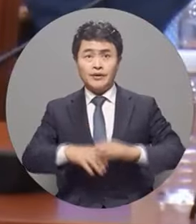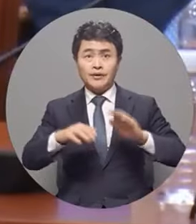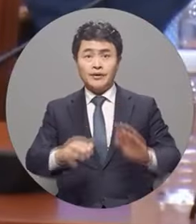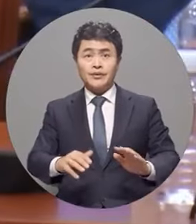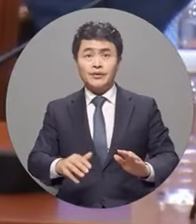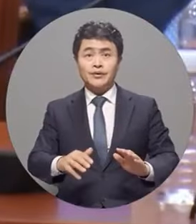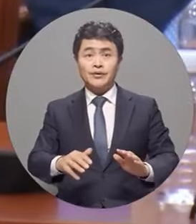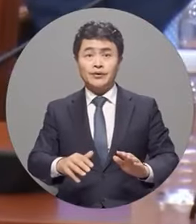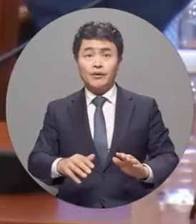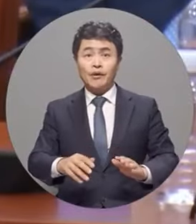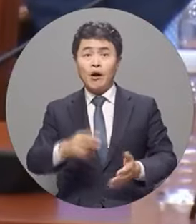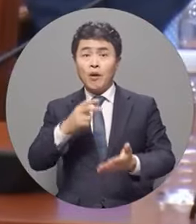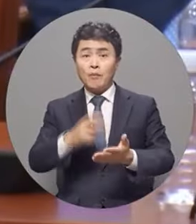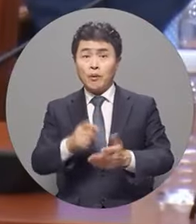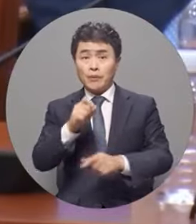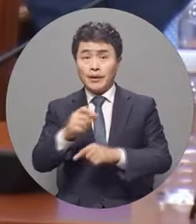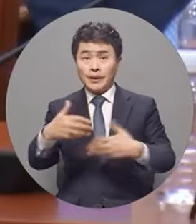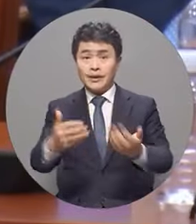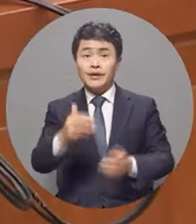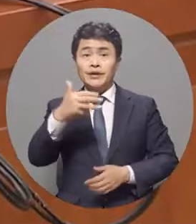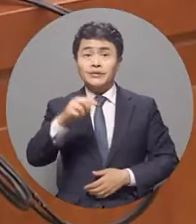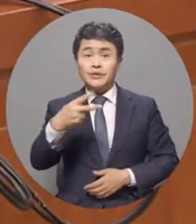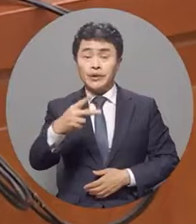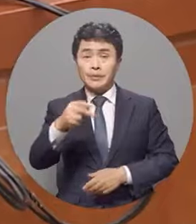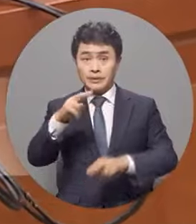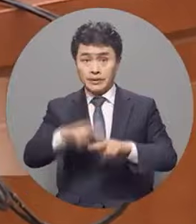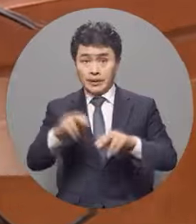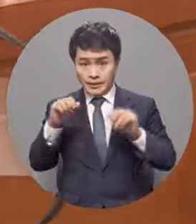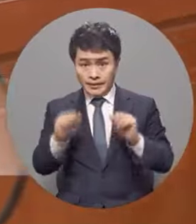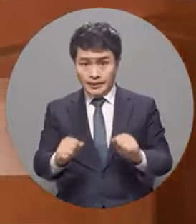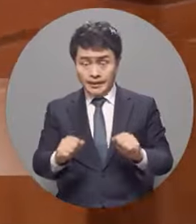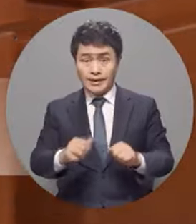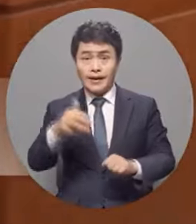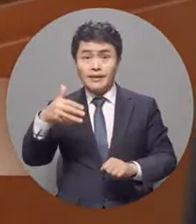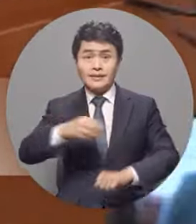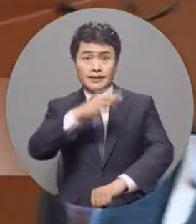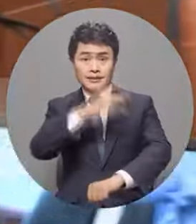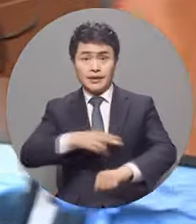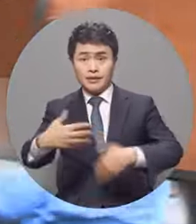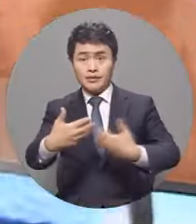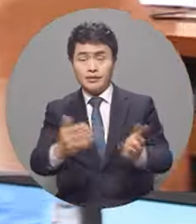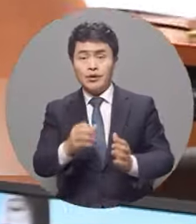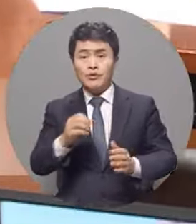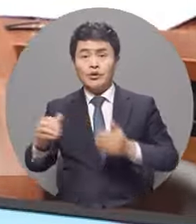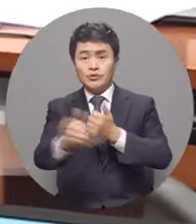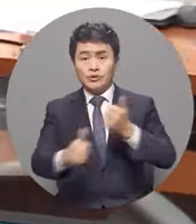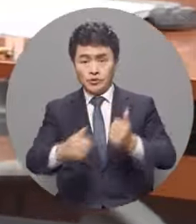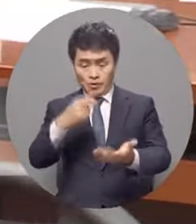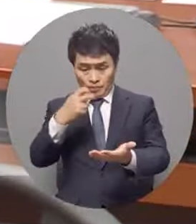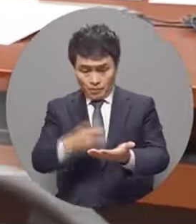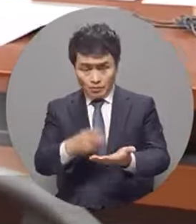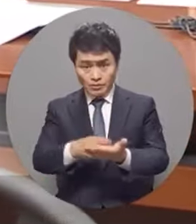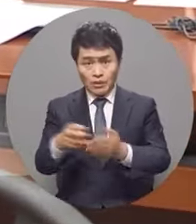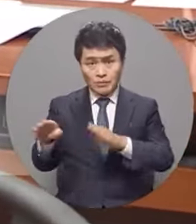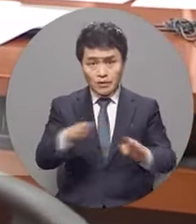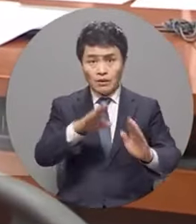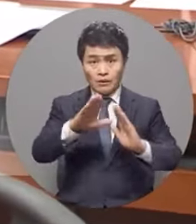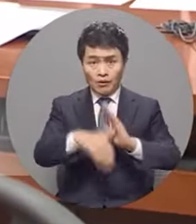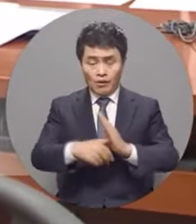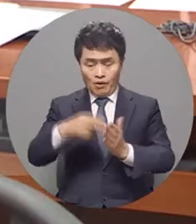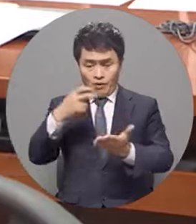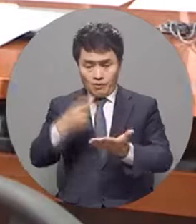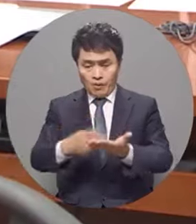천대엽 법원 행정처장은 자리를 지켰습니다. 네, 최상병 특검법은 여당 의원들과 법무장관의 불참 속에